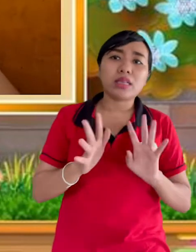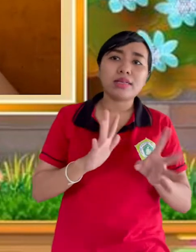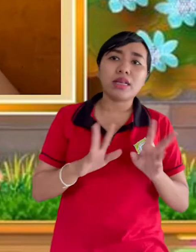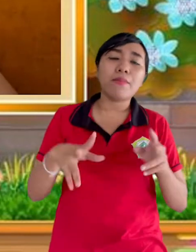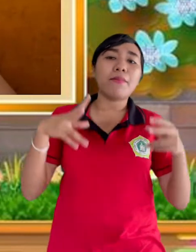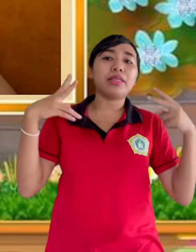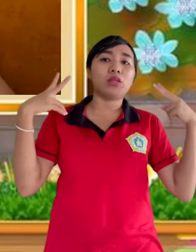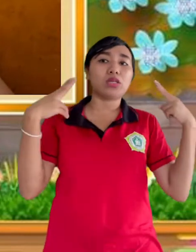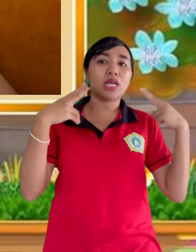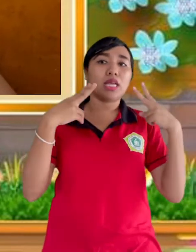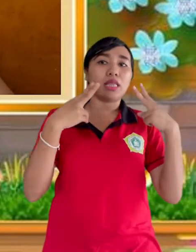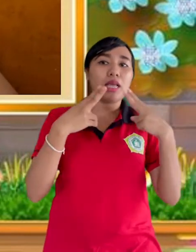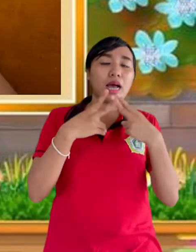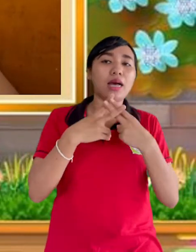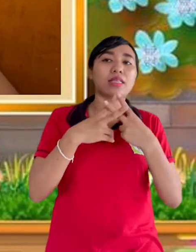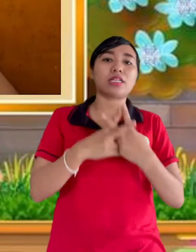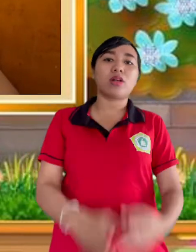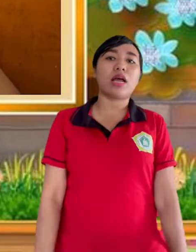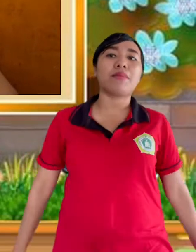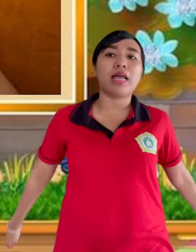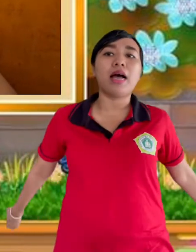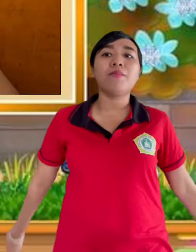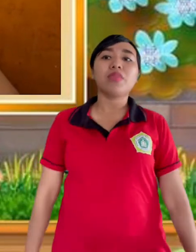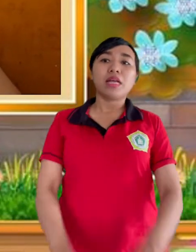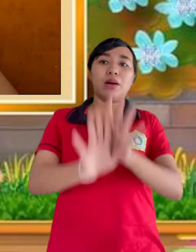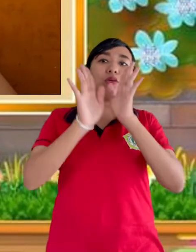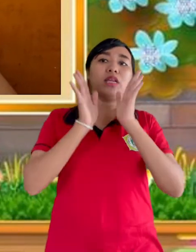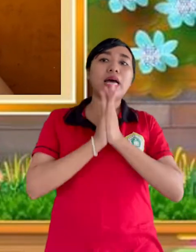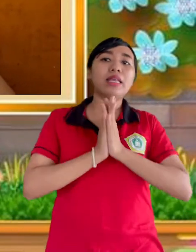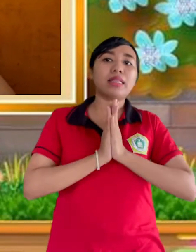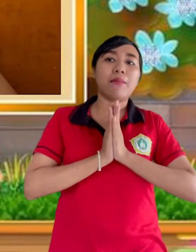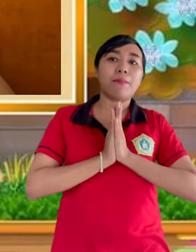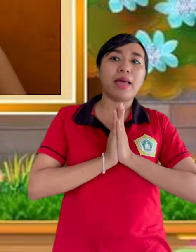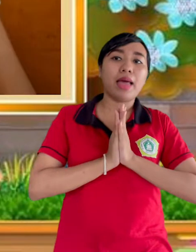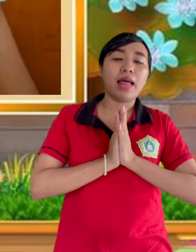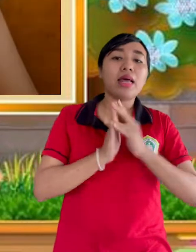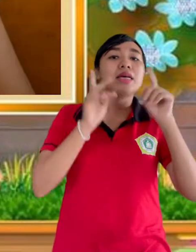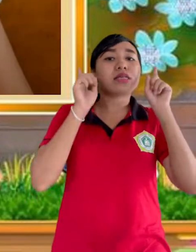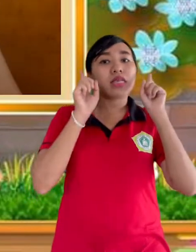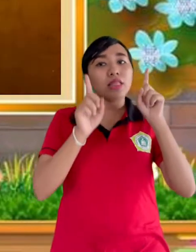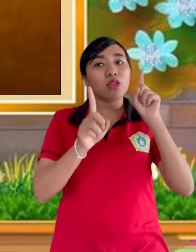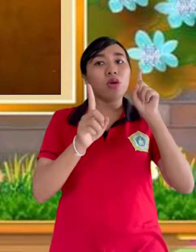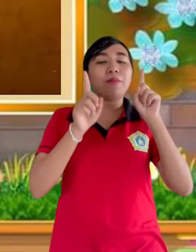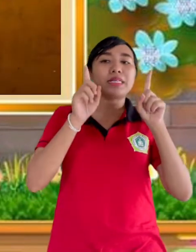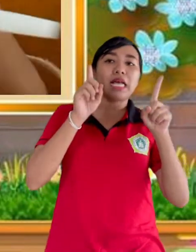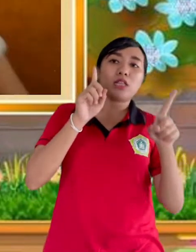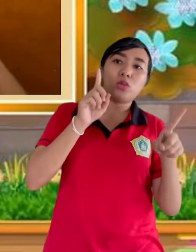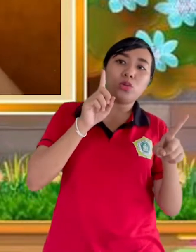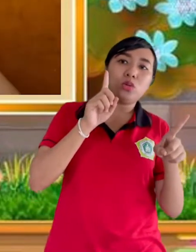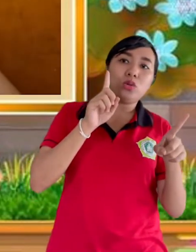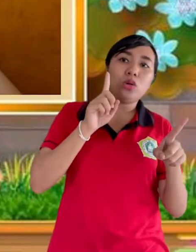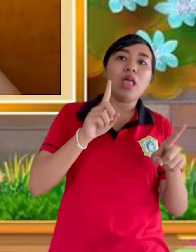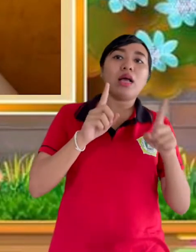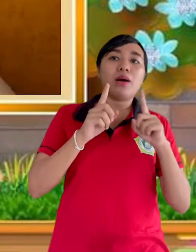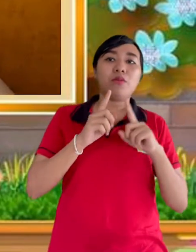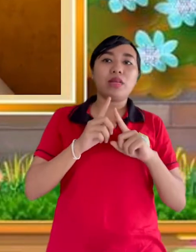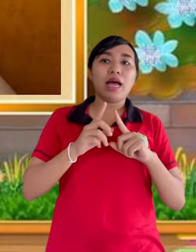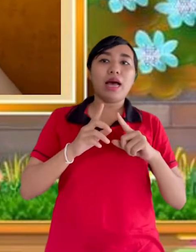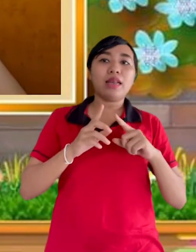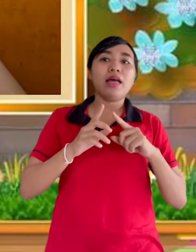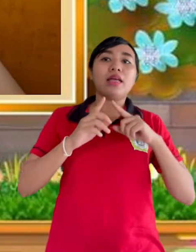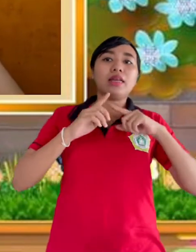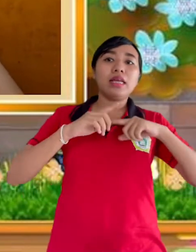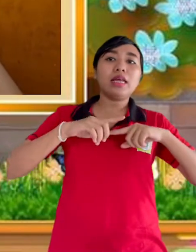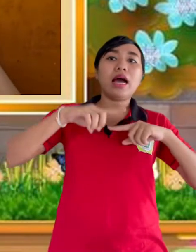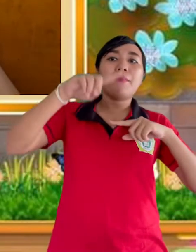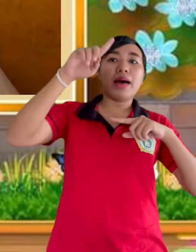dulu kertasnya membentuk segitiga kertas origaminya, kemudian ditempel satu per satu,